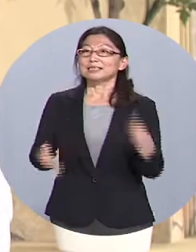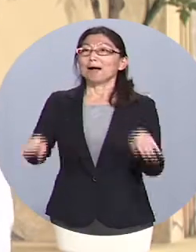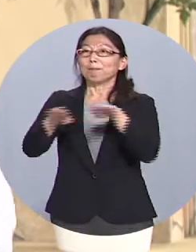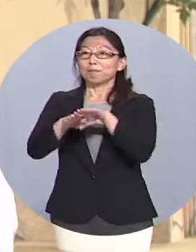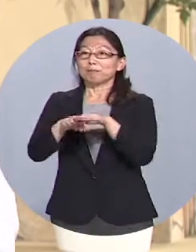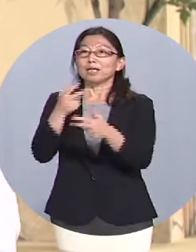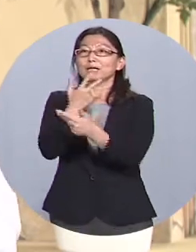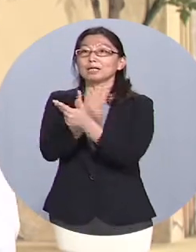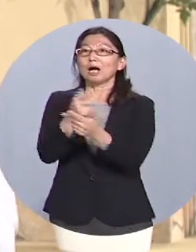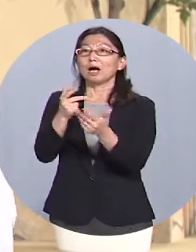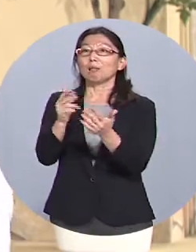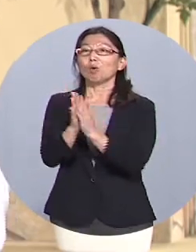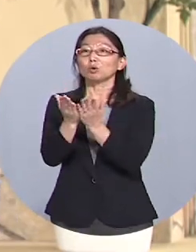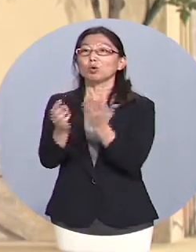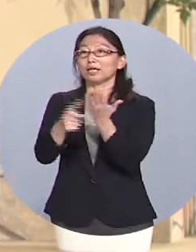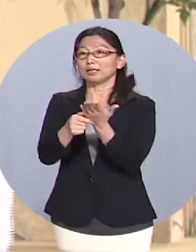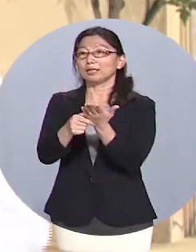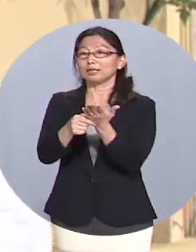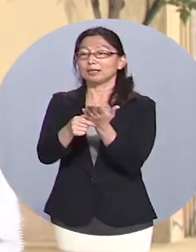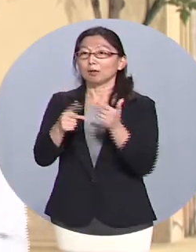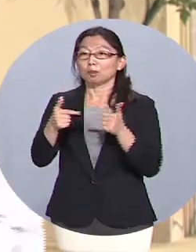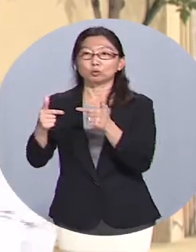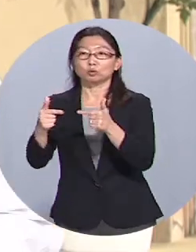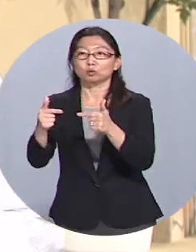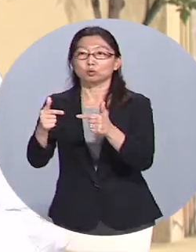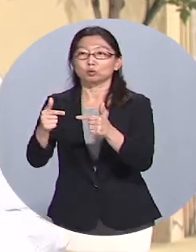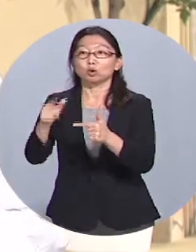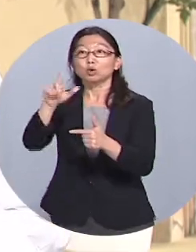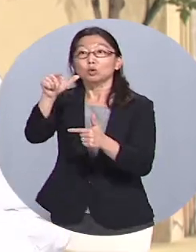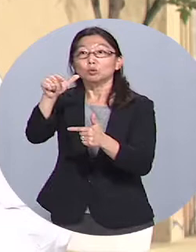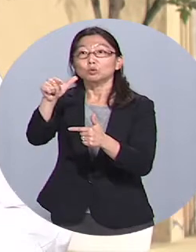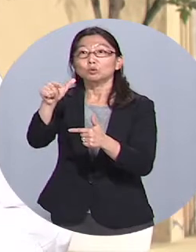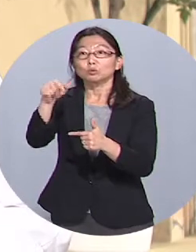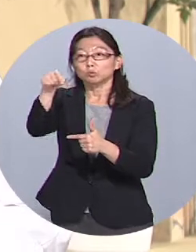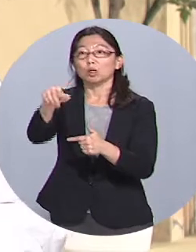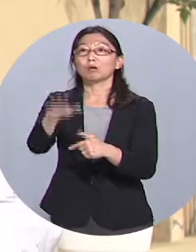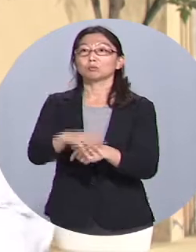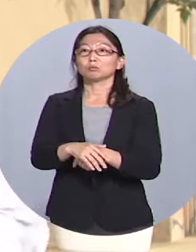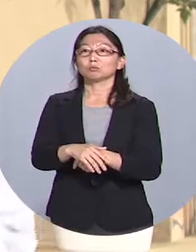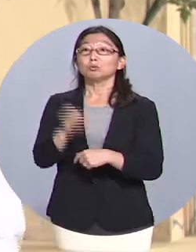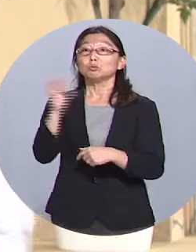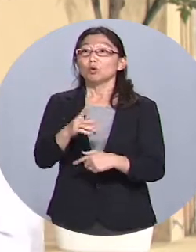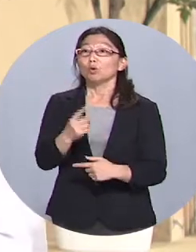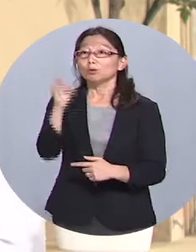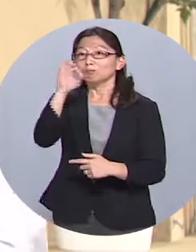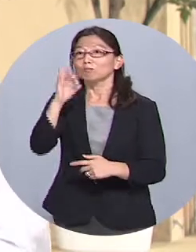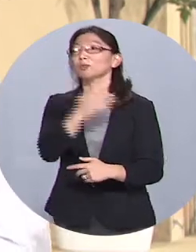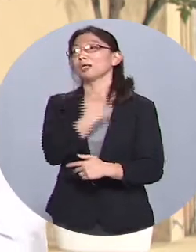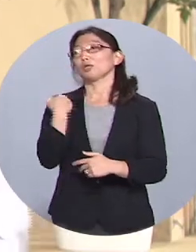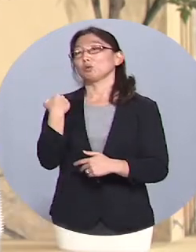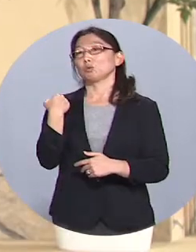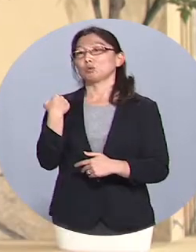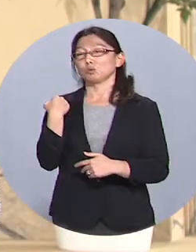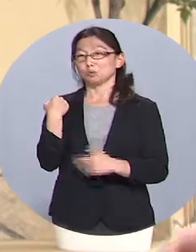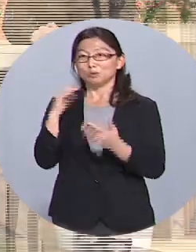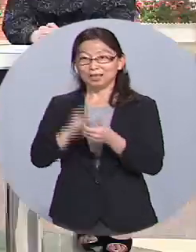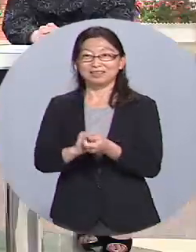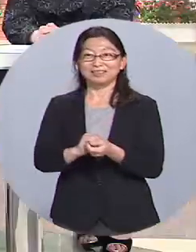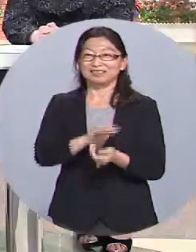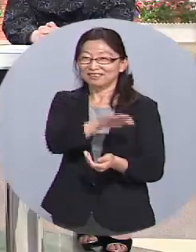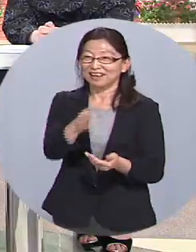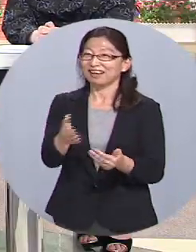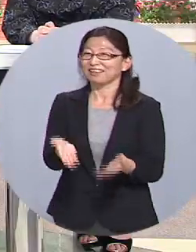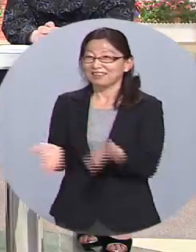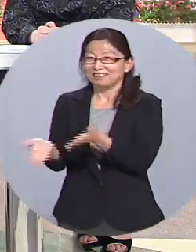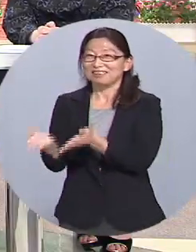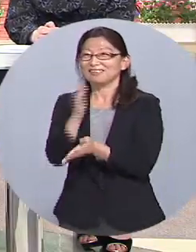はい、北本駅からバスで15分ほどのところにあるということで、はい、これ入館も無料なので、ぜひ皆さん足を運んでみてください。 いやこれだけ